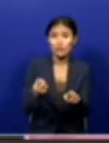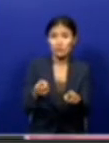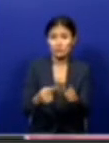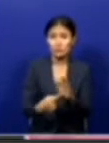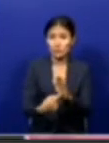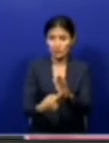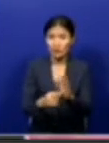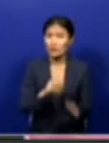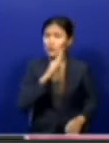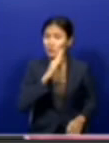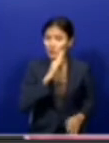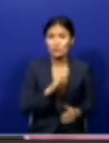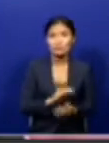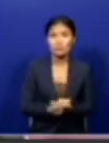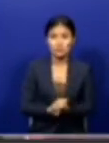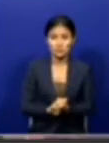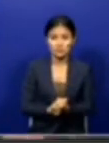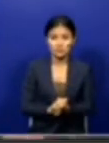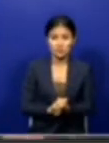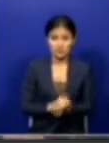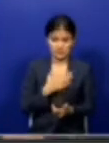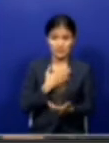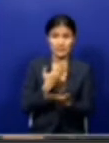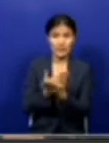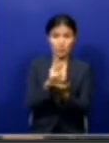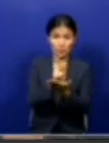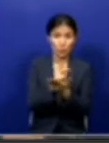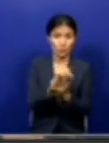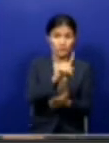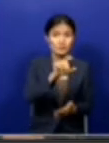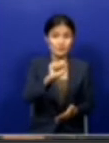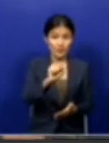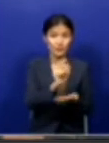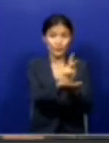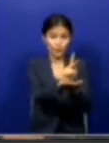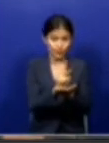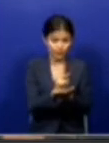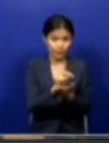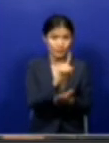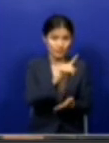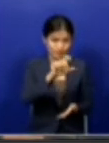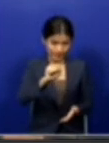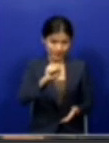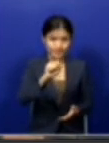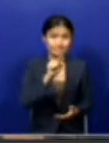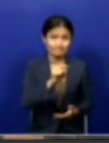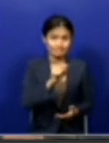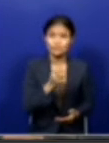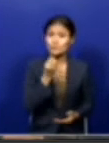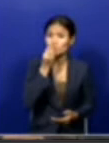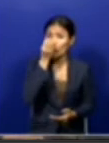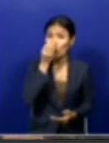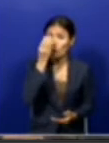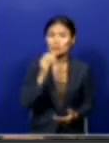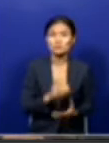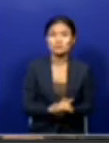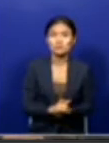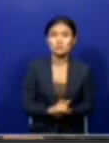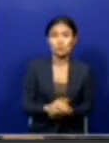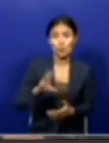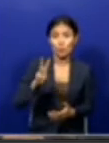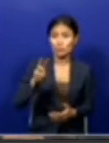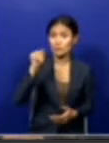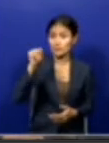ถ้าสมมติว่าเป็นหนี้ 100,000 บาทเป็นหนี้ 100,000 บาทนะครับท่านประธานดอกเบี้ย